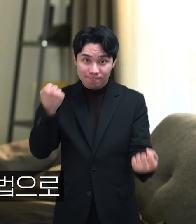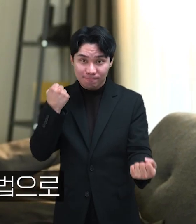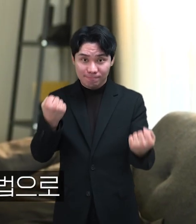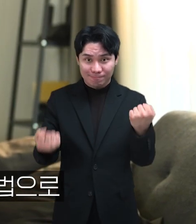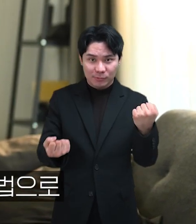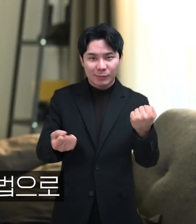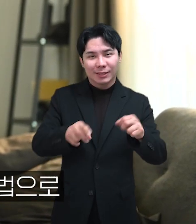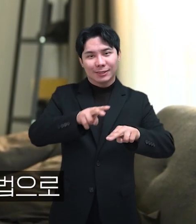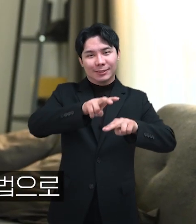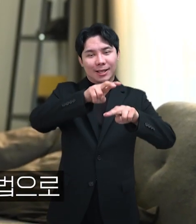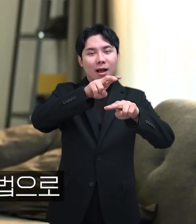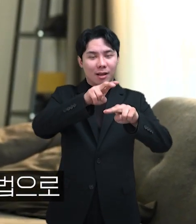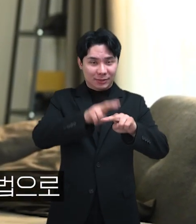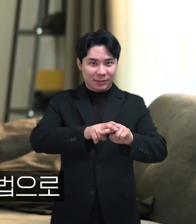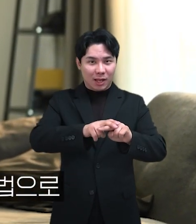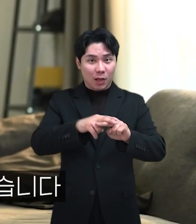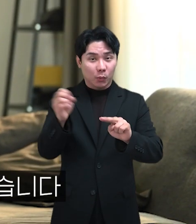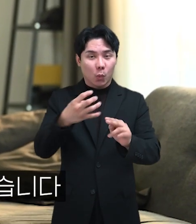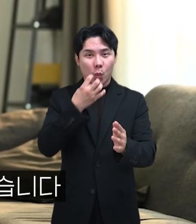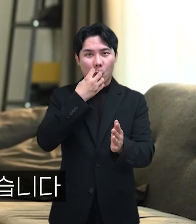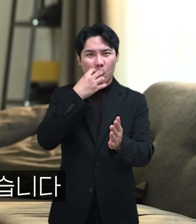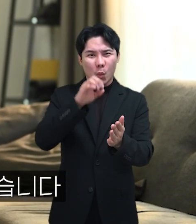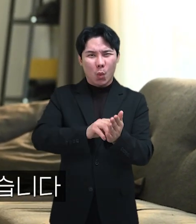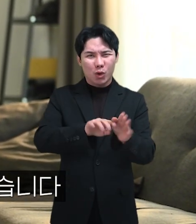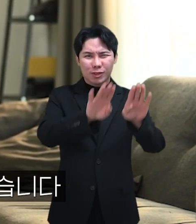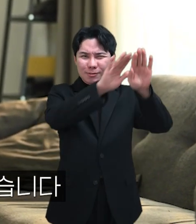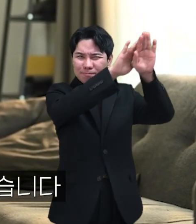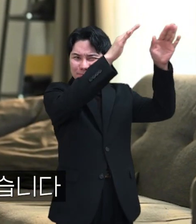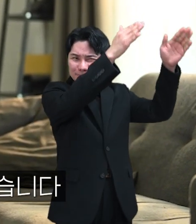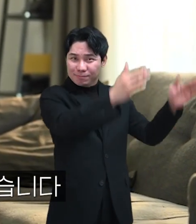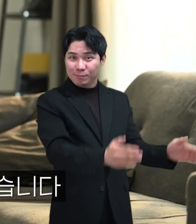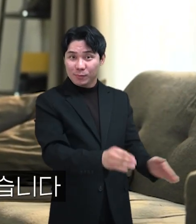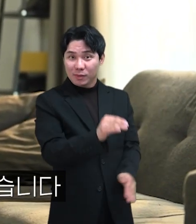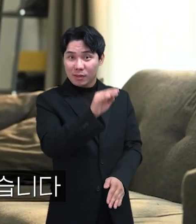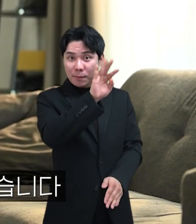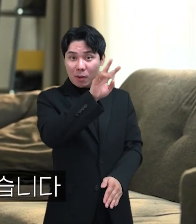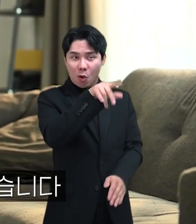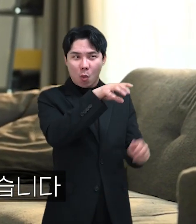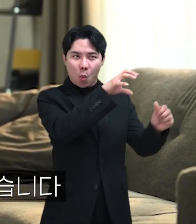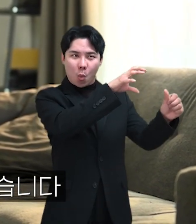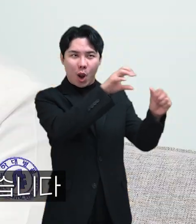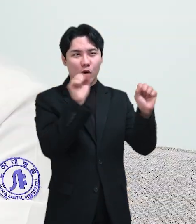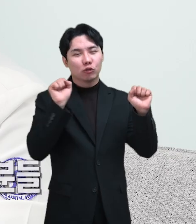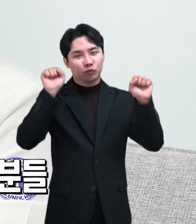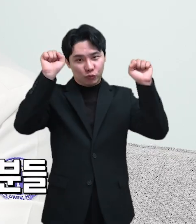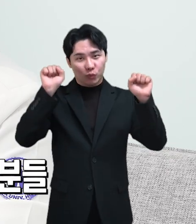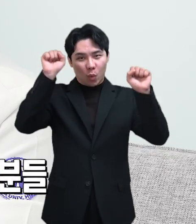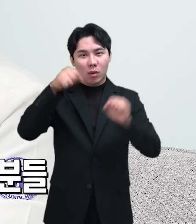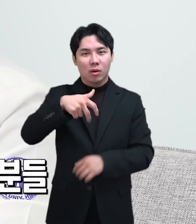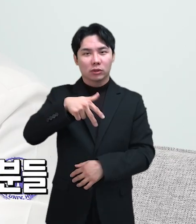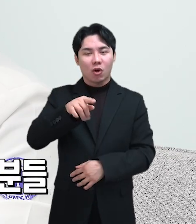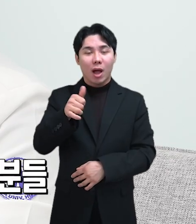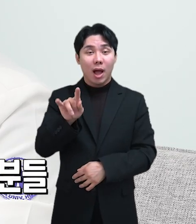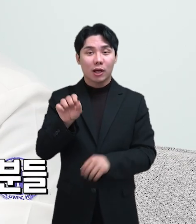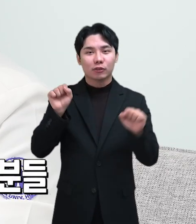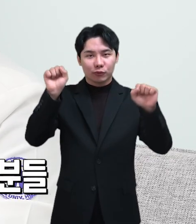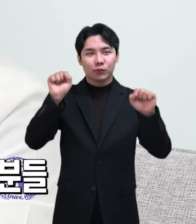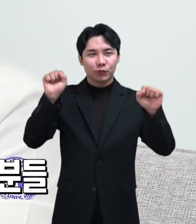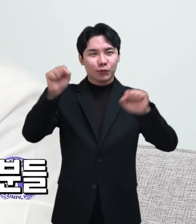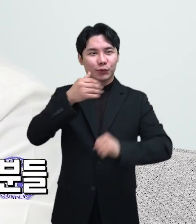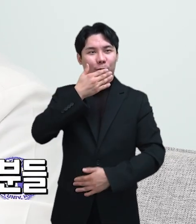몸을 기대거나 하는 그런 방법으로 무게나 자세를 이용한 저항 운동도 할 수 있습니다. 신장병